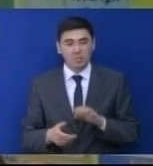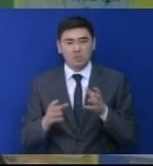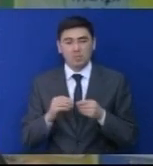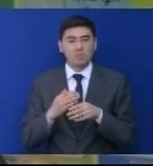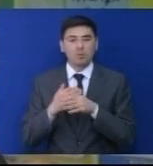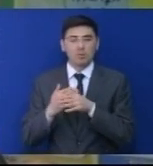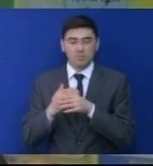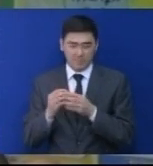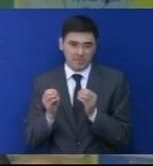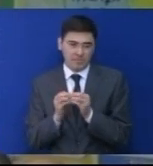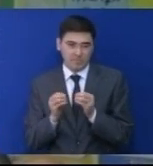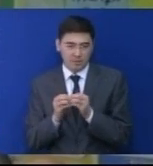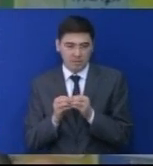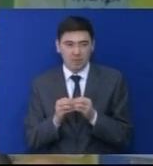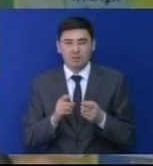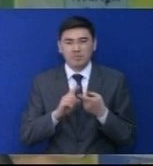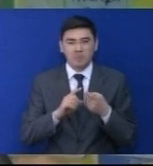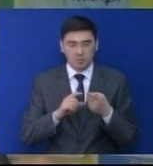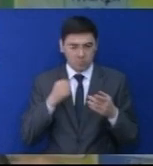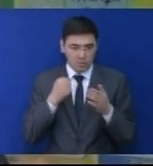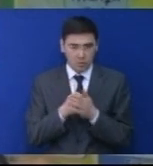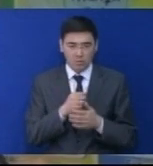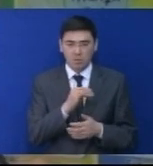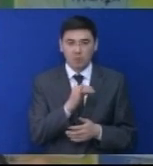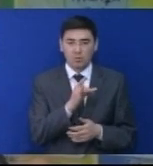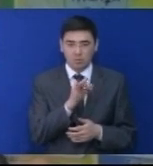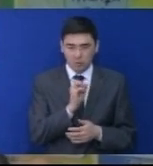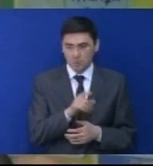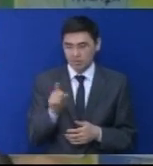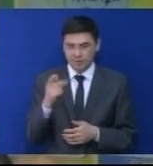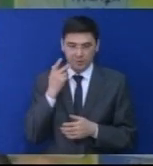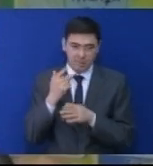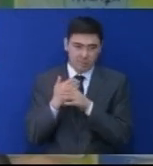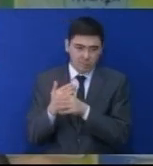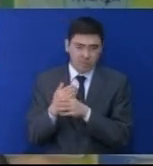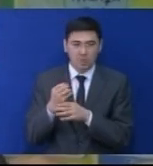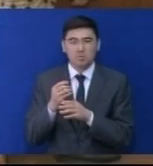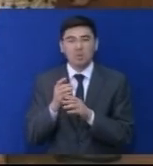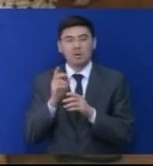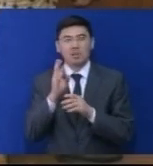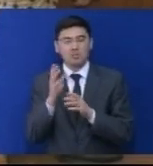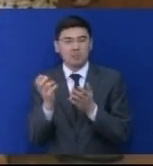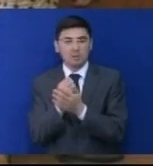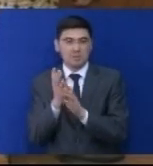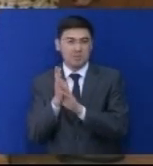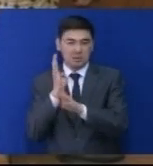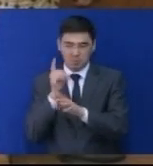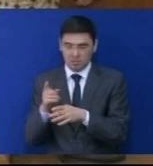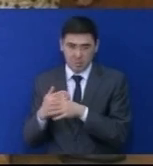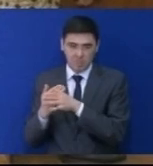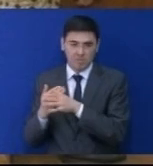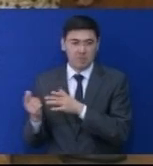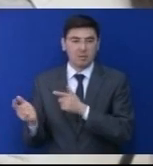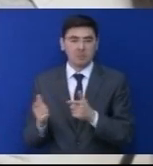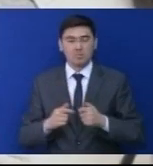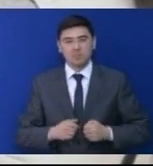көмек көрсетіледі. Бұл ретте заңгер істі соңына дейін жүргізеді. Сонымен қатар кезекке тұруға да жәрдемдесеміз. Қабылдауға келген 15-тен